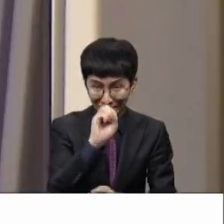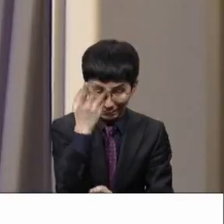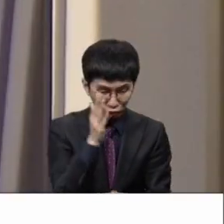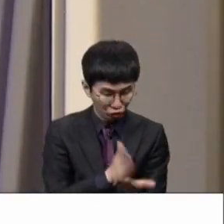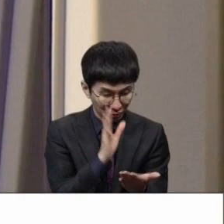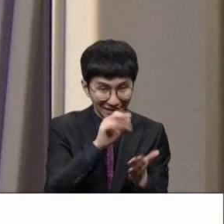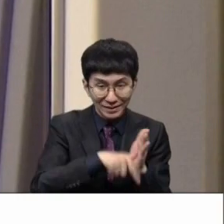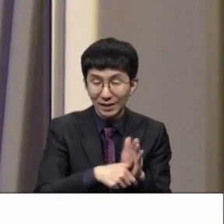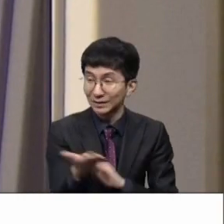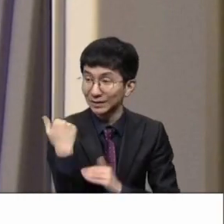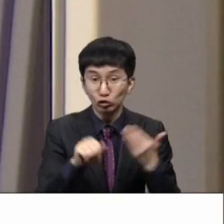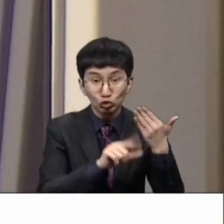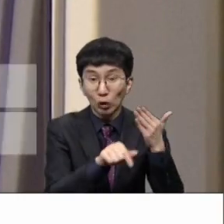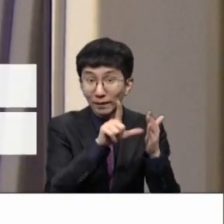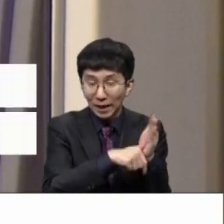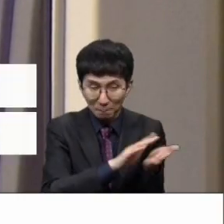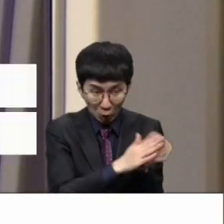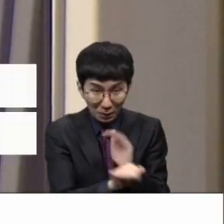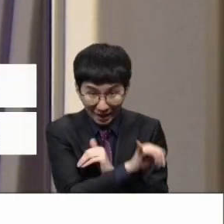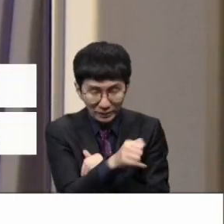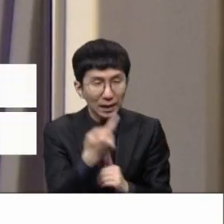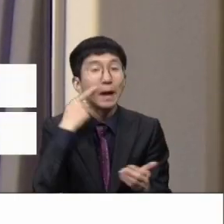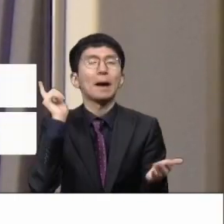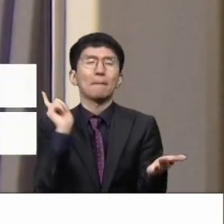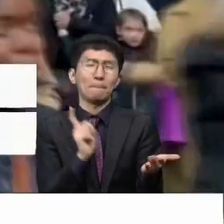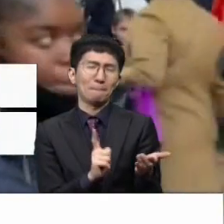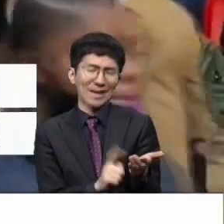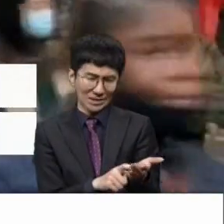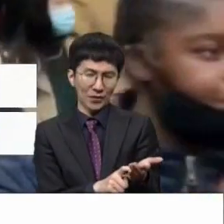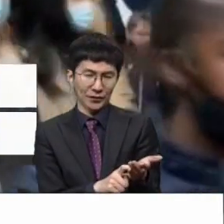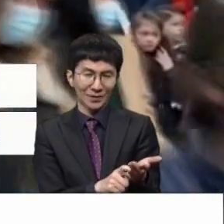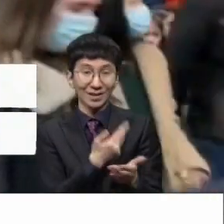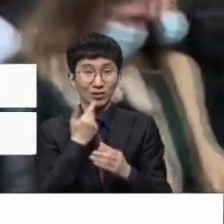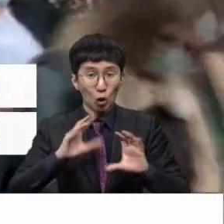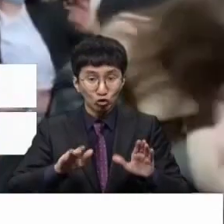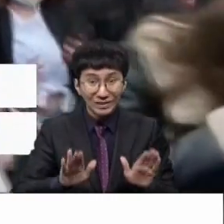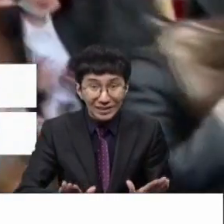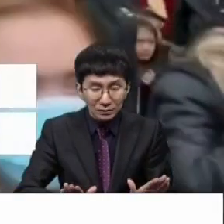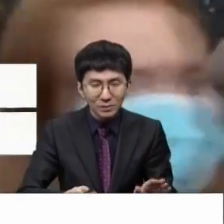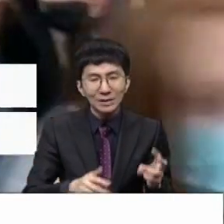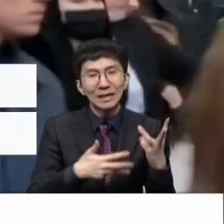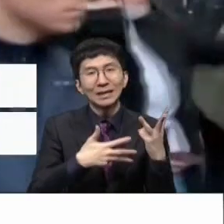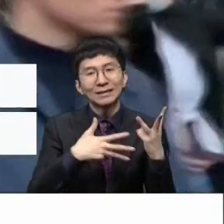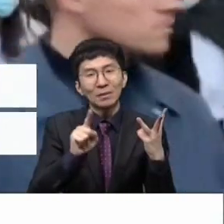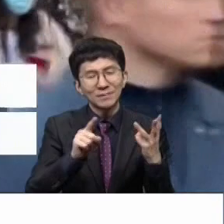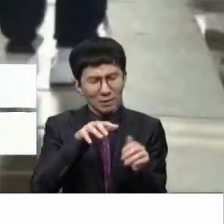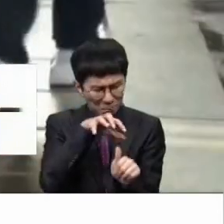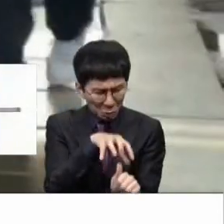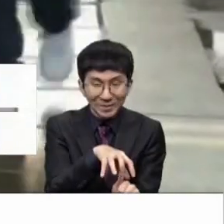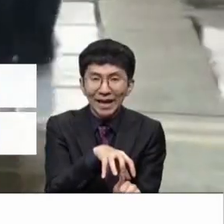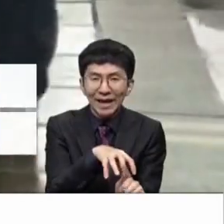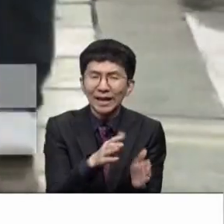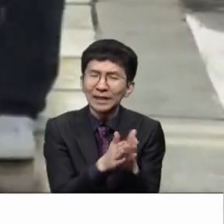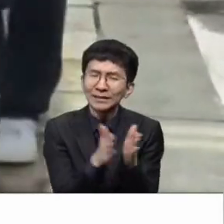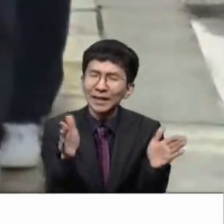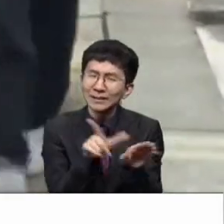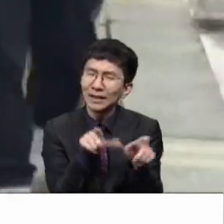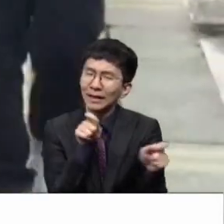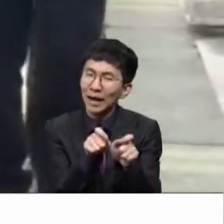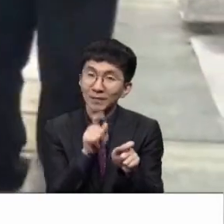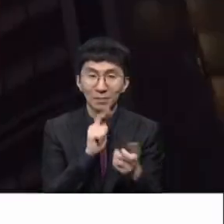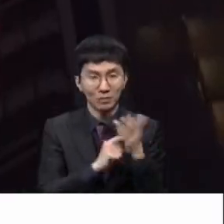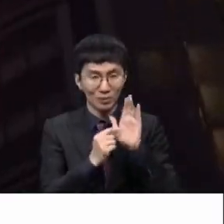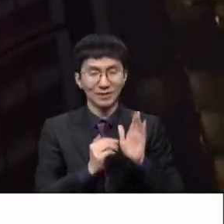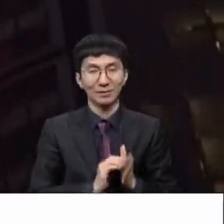지난 9월에 변이 바이러스가 출현한 것으로 보인다며 영국이 곧 3차 전면 봉쇄 조치에 돌입할 수 있다고